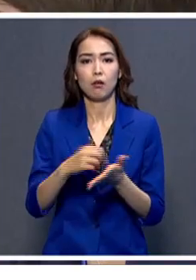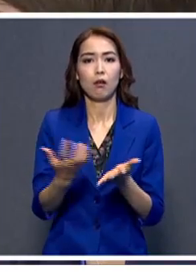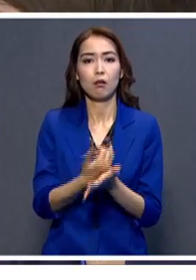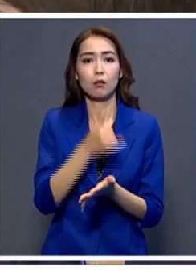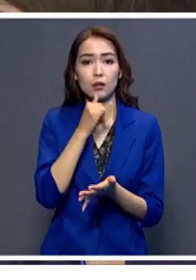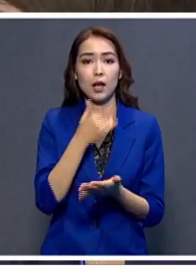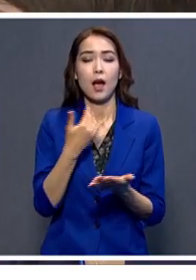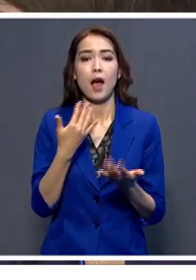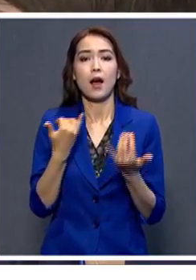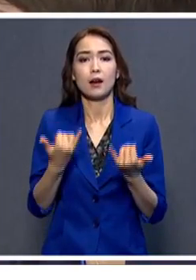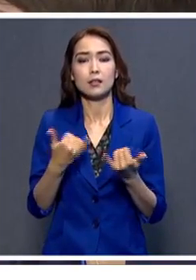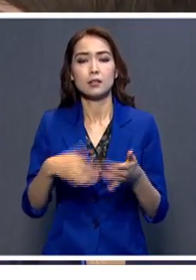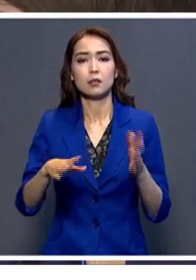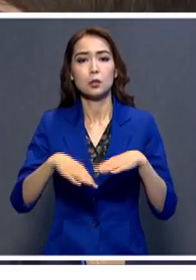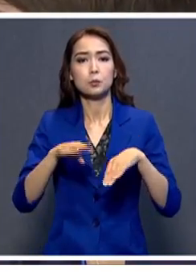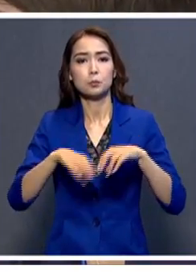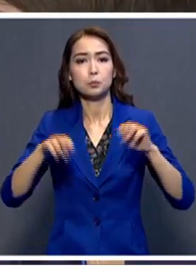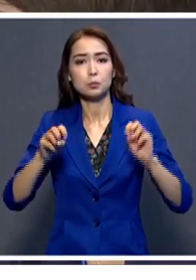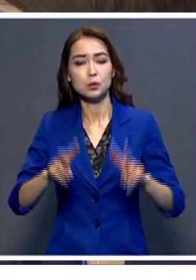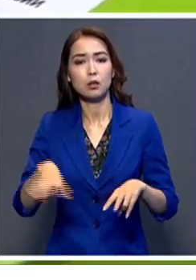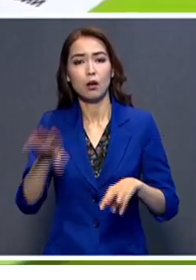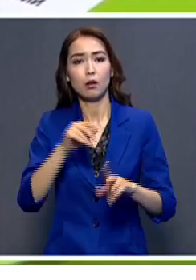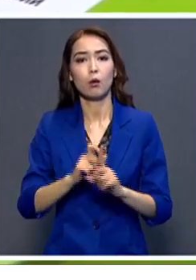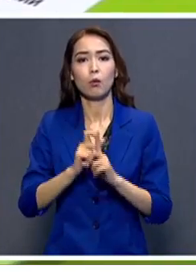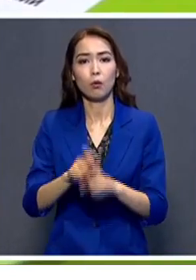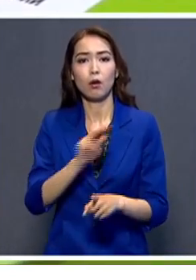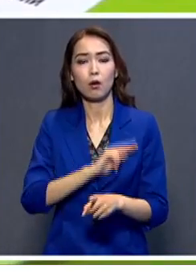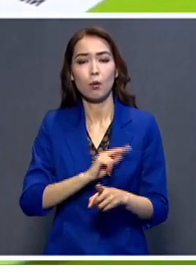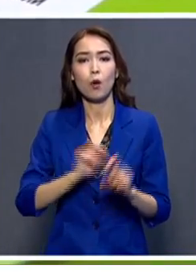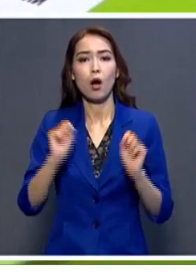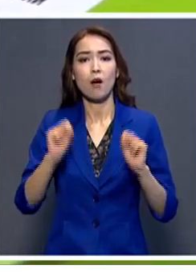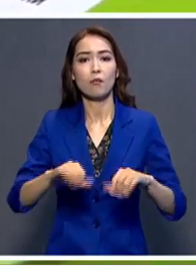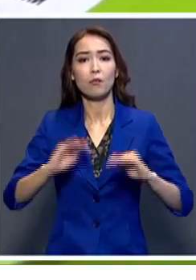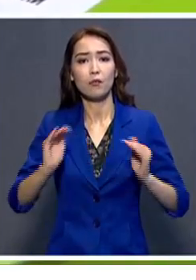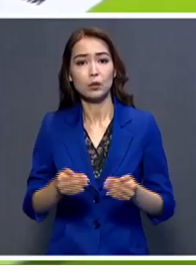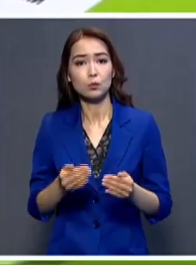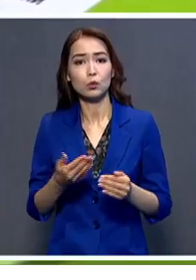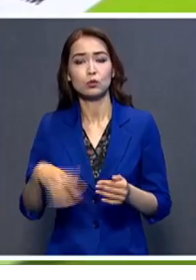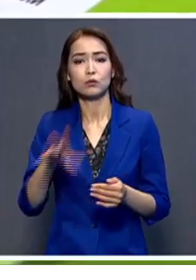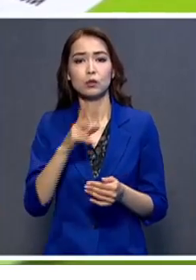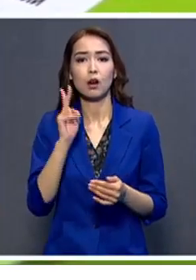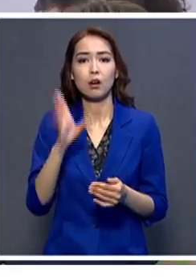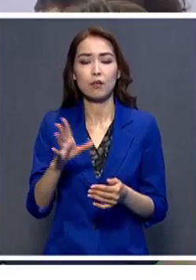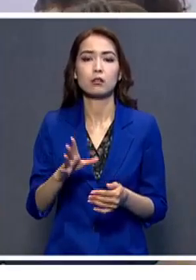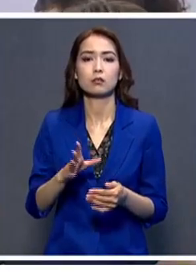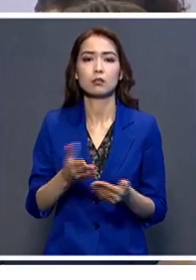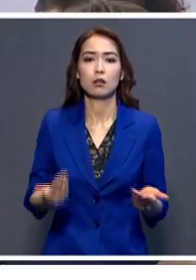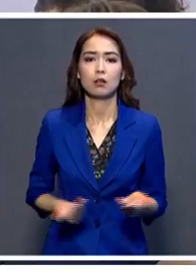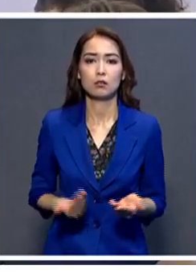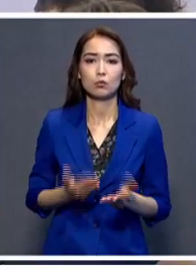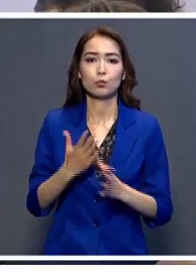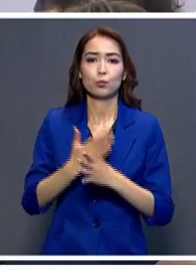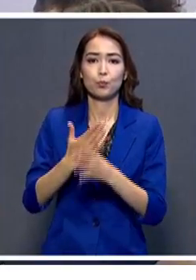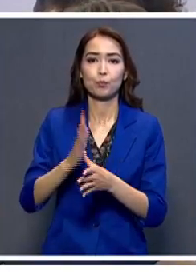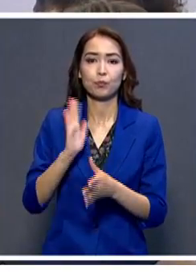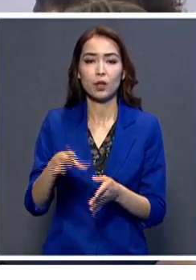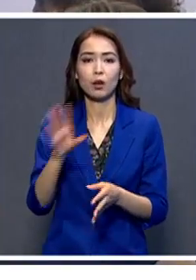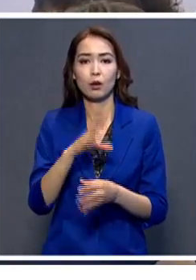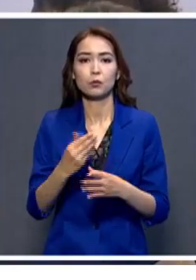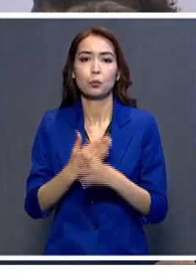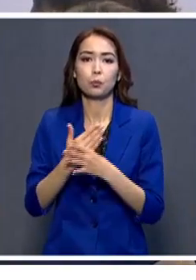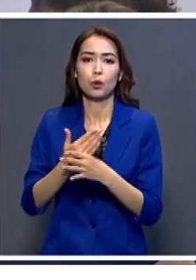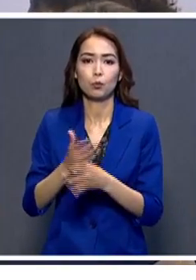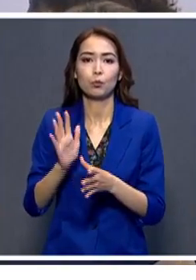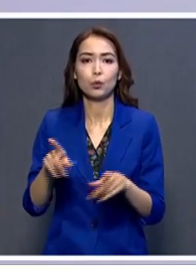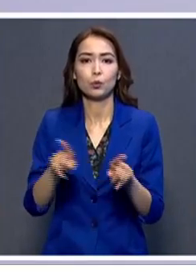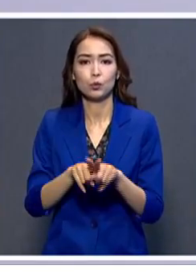ретте мамандар арнайы жоба ұсынып отыр. Мүмкіндігі шектеулі жанды жекеменшік пәтерге орналастырады. Қамқоршысы тек қажет кезінде барып көмек